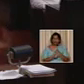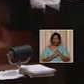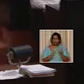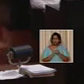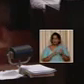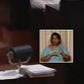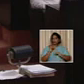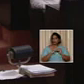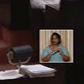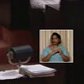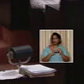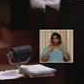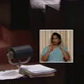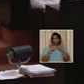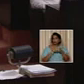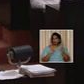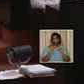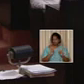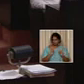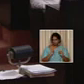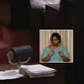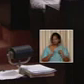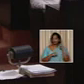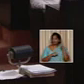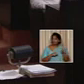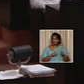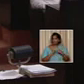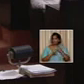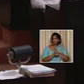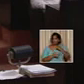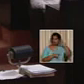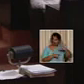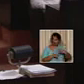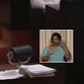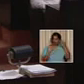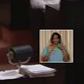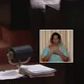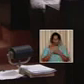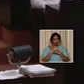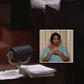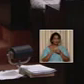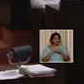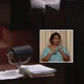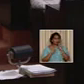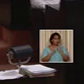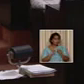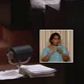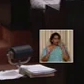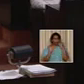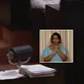ඇති ක්‍රියාමාර්ගවල ප්‍රගතිය කෙසේද? මෙම උපකුලපතිවරයාට එරෙහිව පවතින චෝදනා